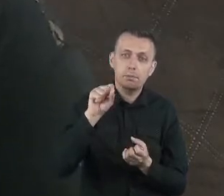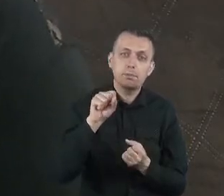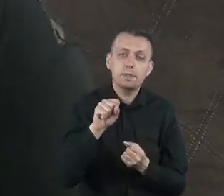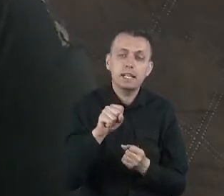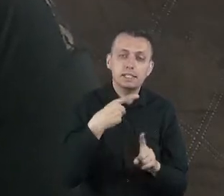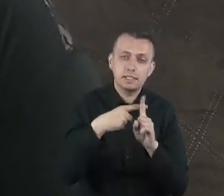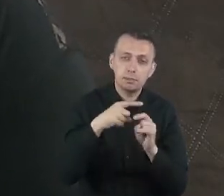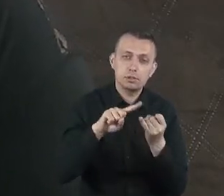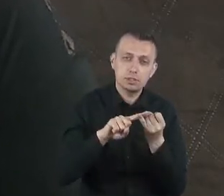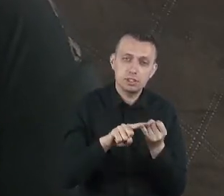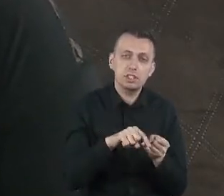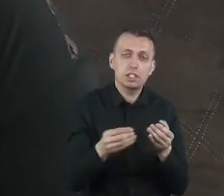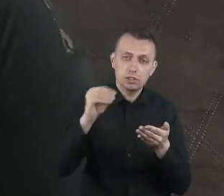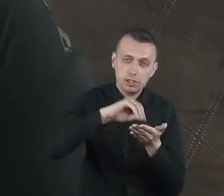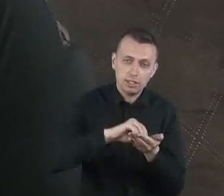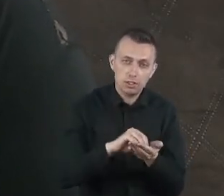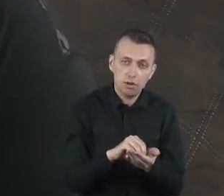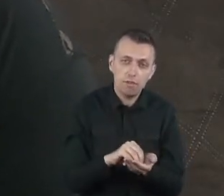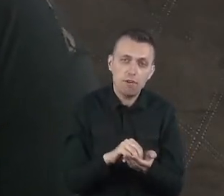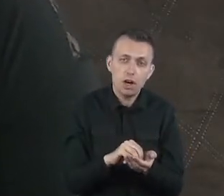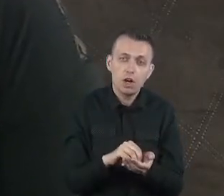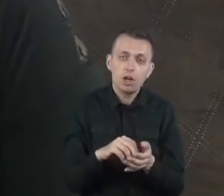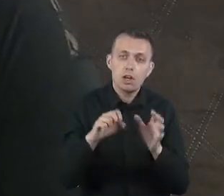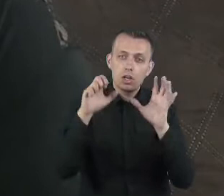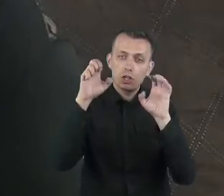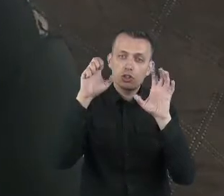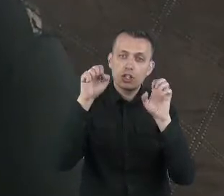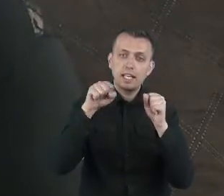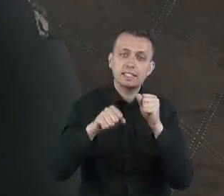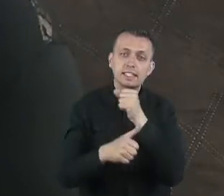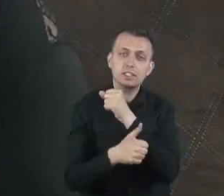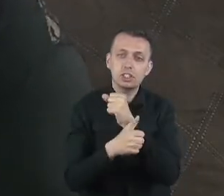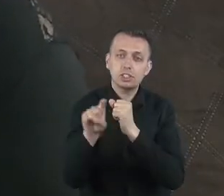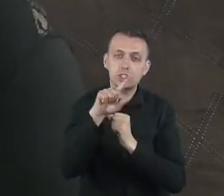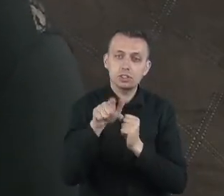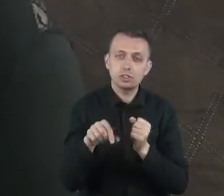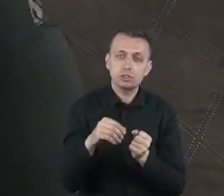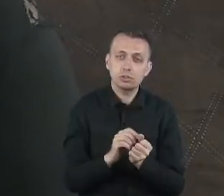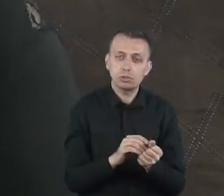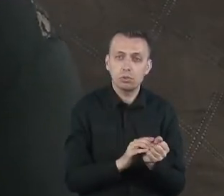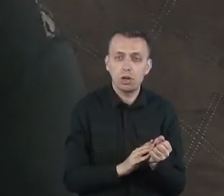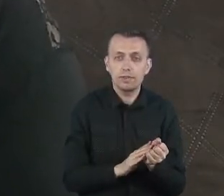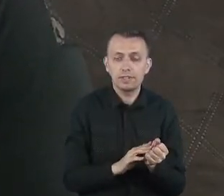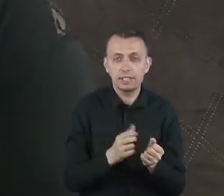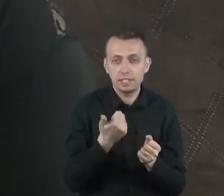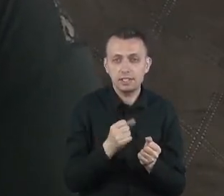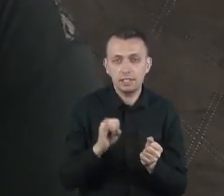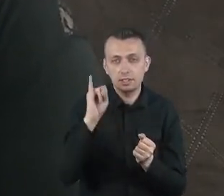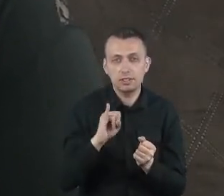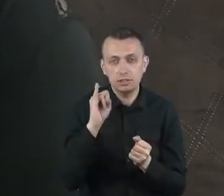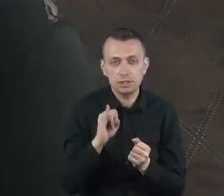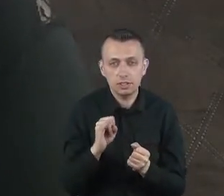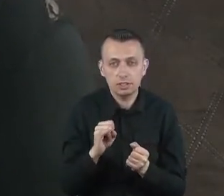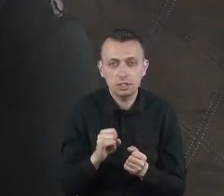i 660 zł na dziecko. W tym roku żeśmy dołożyli wszelkich starań, że dziewczynki